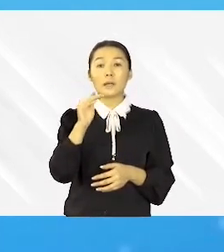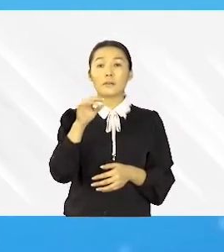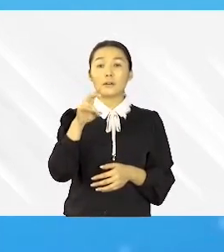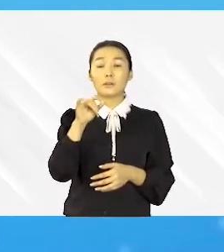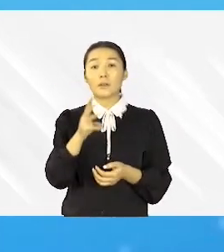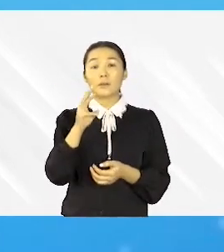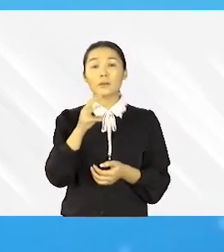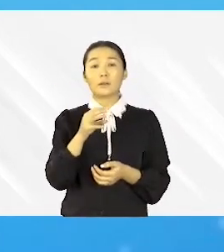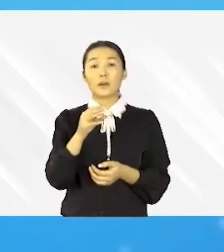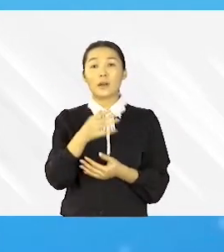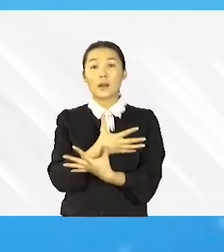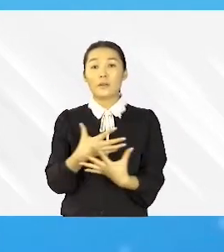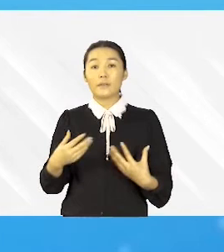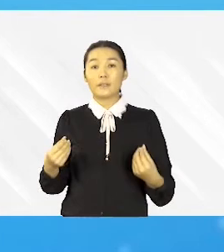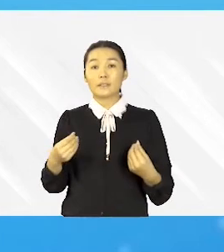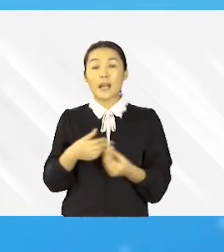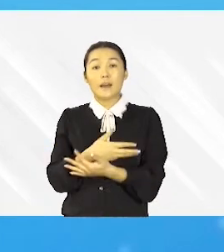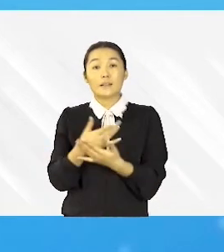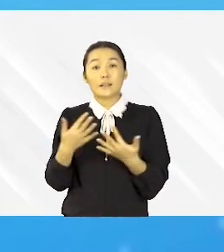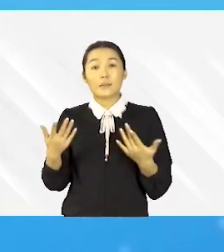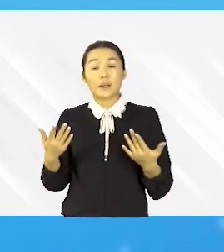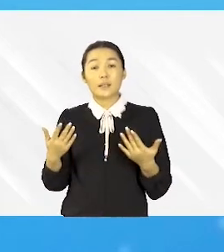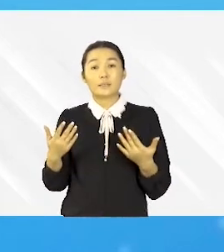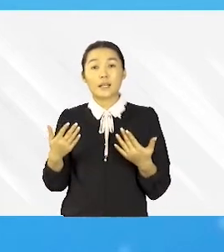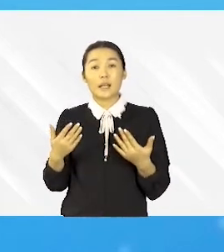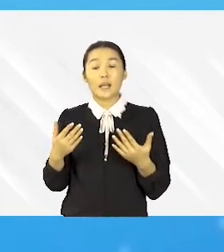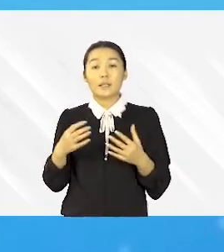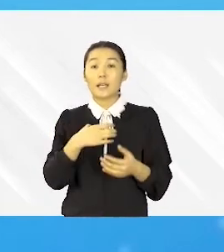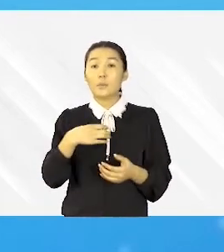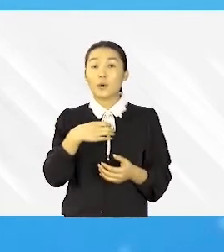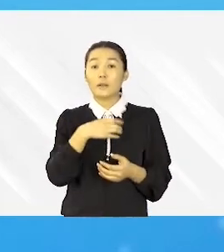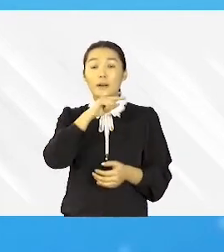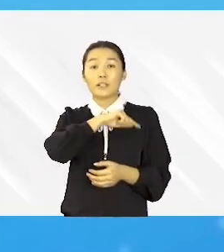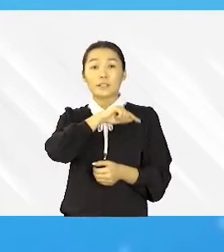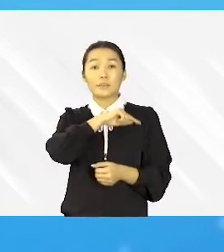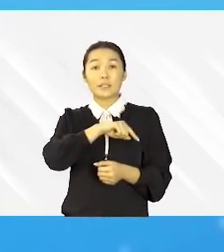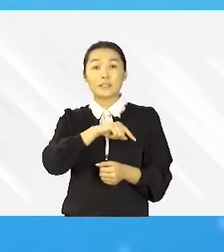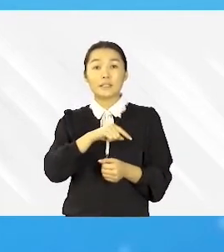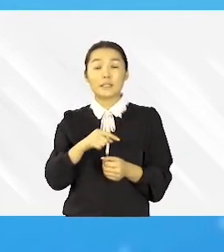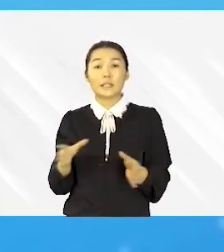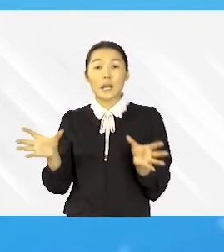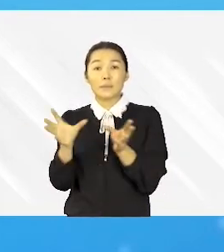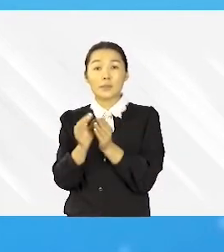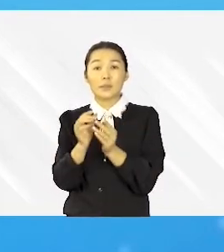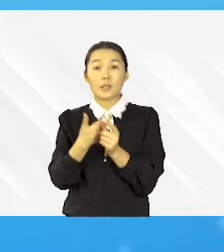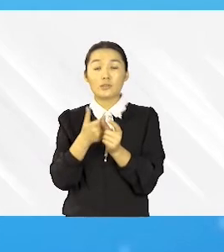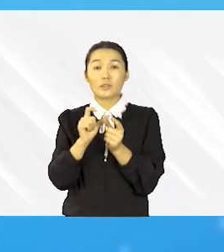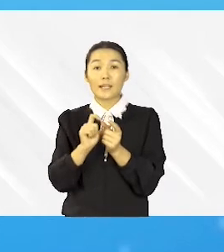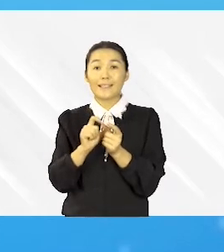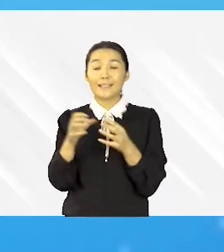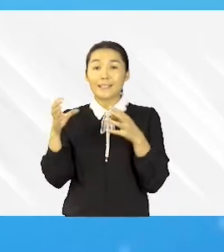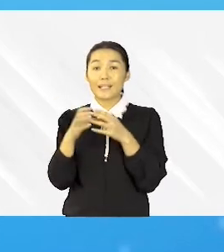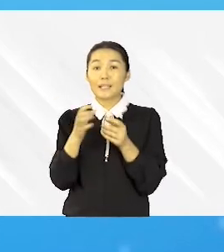Морфология насекомых весьма разнообразна. Наиболее важные признаки, объединяющие этот класс,